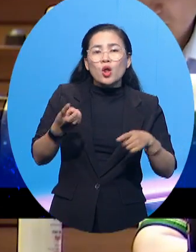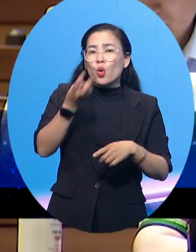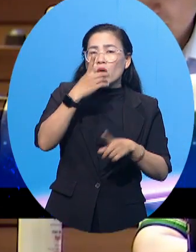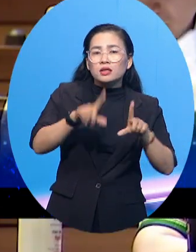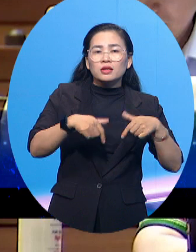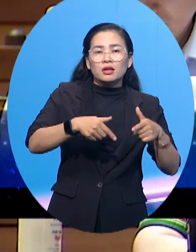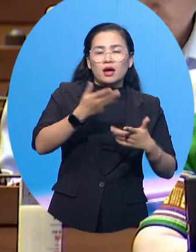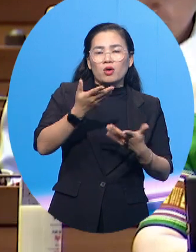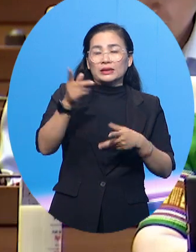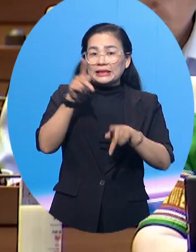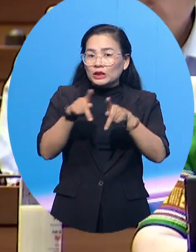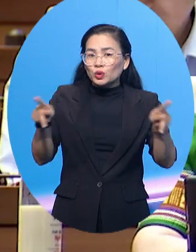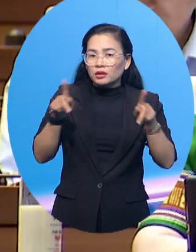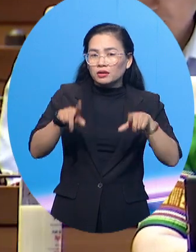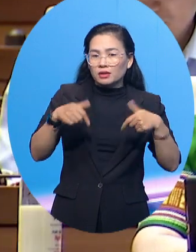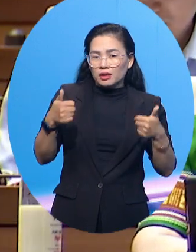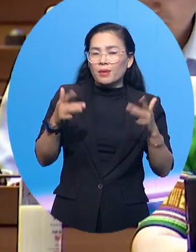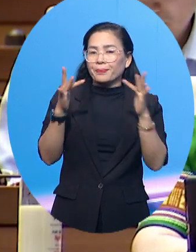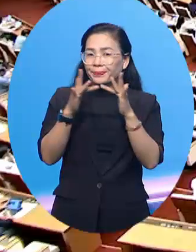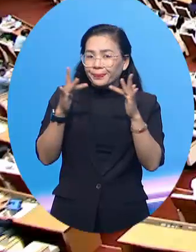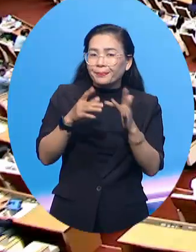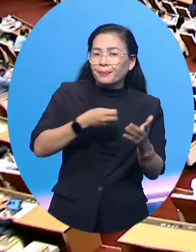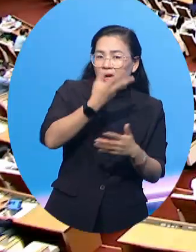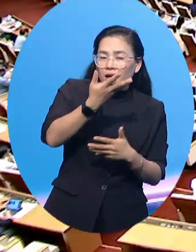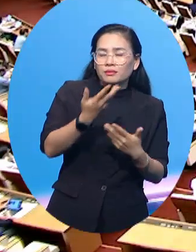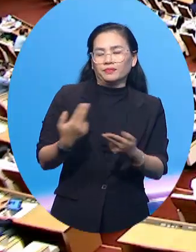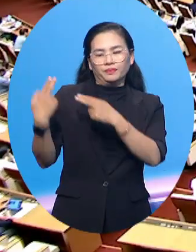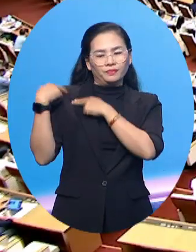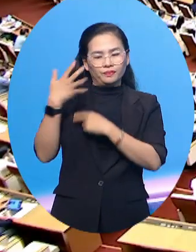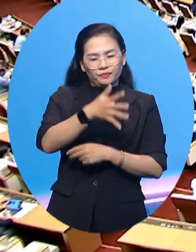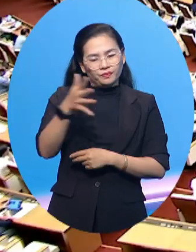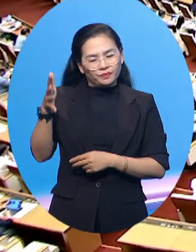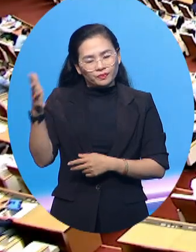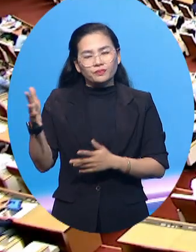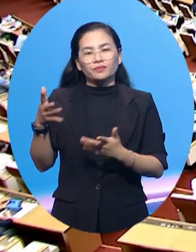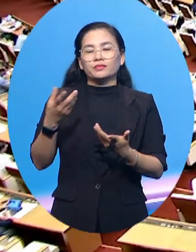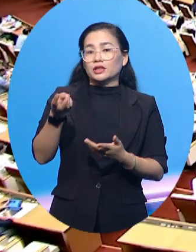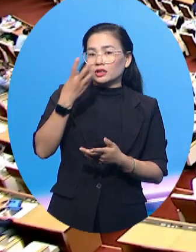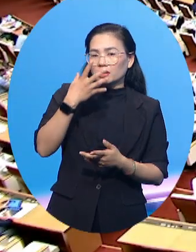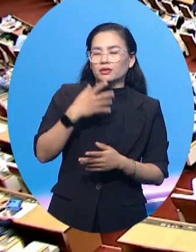thể được phép kinh doanh theo phương thức thương mại điện tử quy định trách nhiệm của cơ sở kinh doanh Dược theo phương thức thương mại điện tử